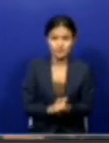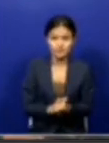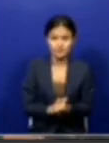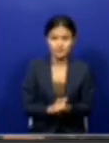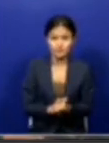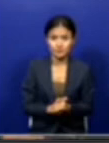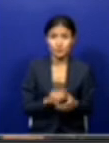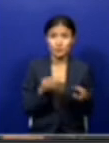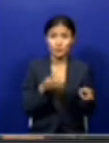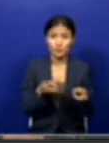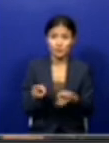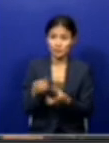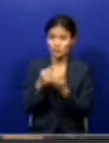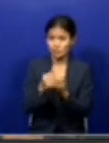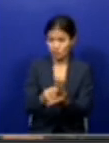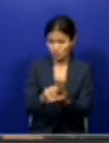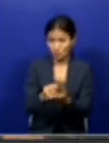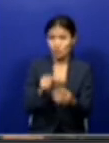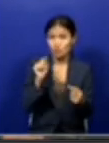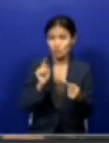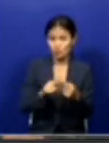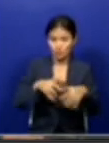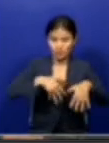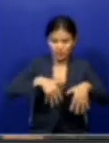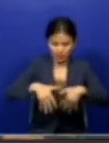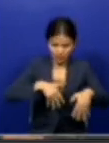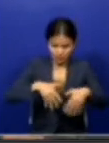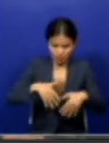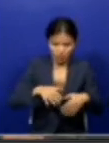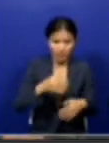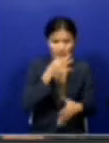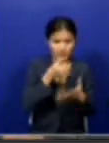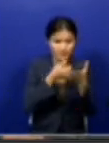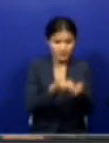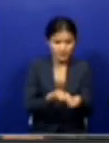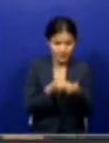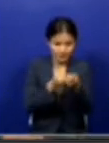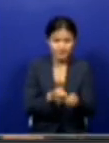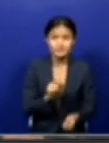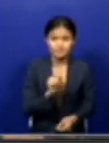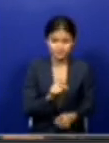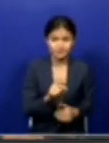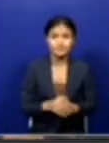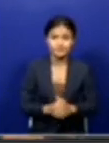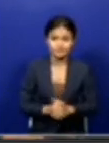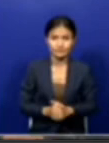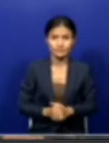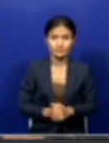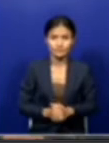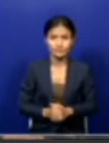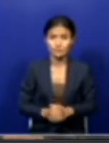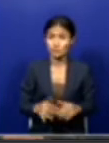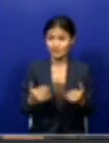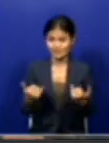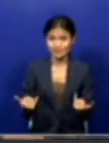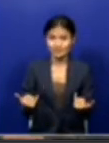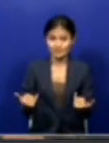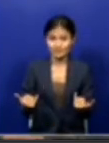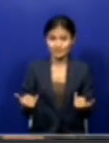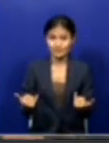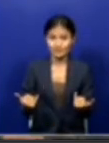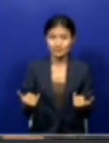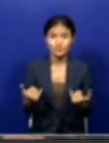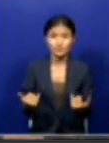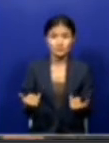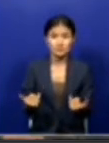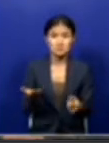ได้ภาคการเกษตร 60-70% เนี่ยก็คือว่าสิ่งที่เขายังขาดนั่นก็คือเรื่องของแหล่ง